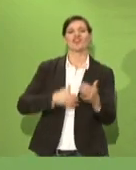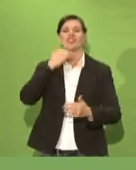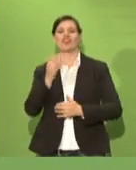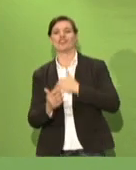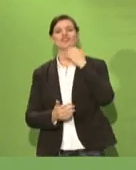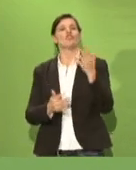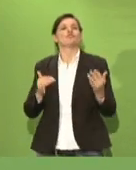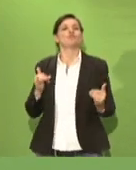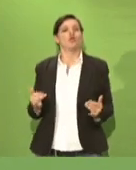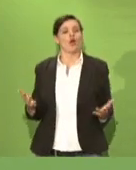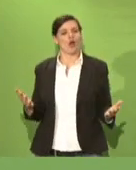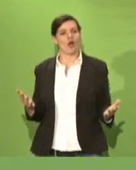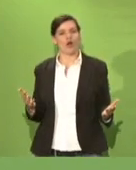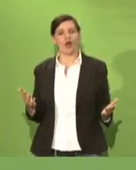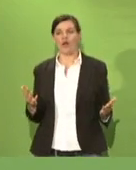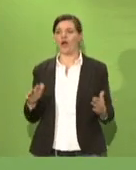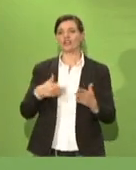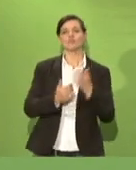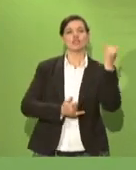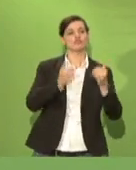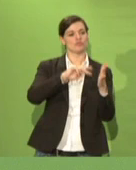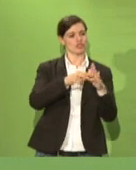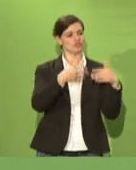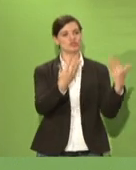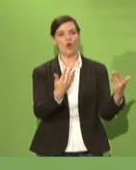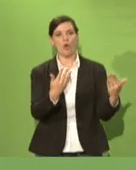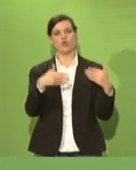dass es solche und solche Industriepolitik gibt.